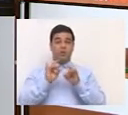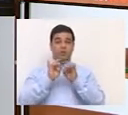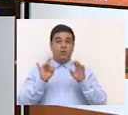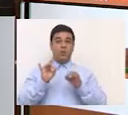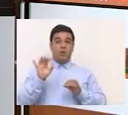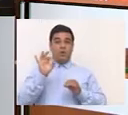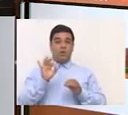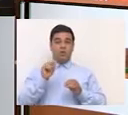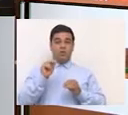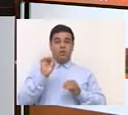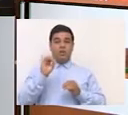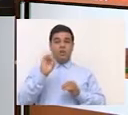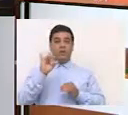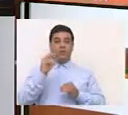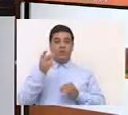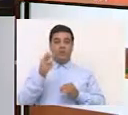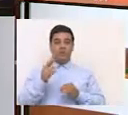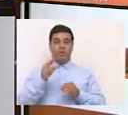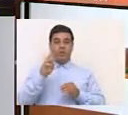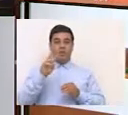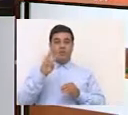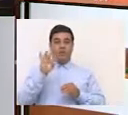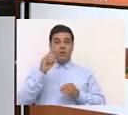о чередовании явлений.